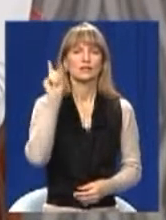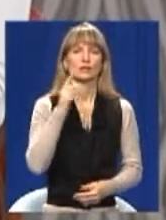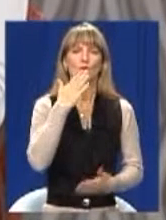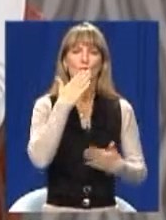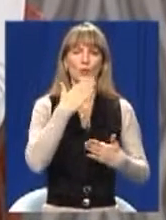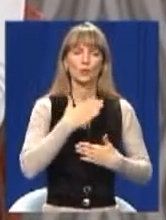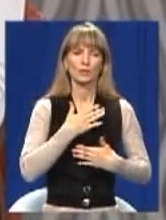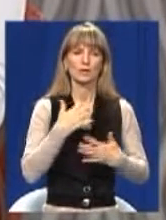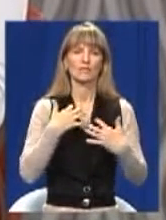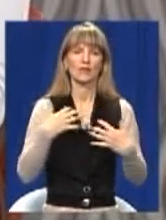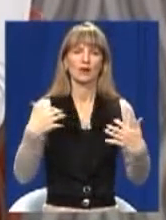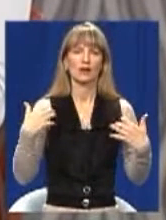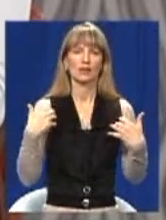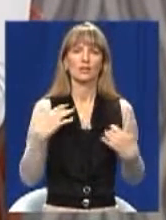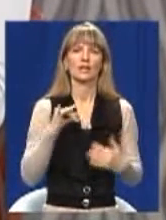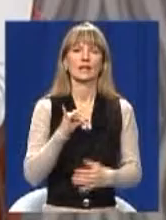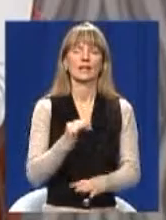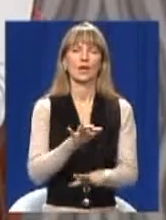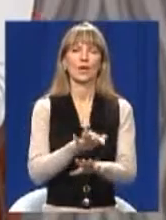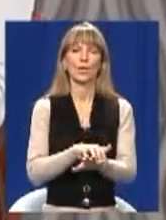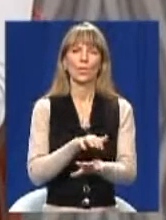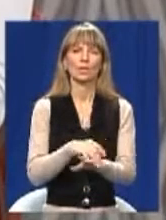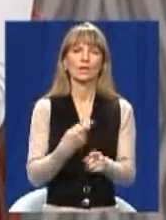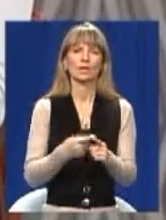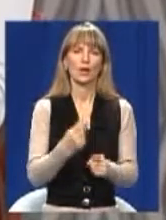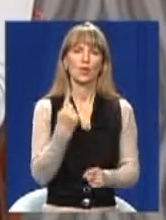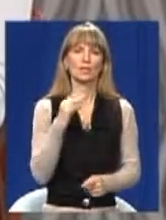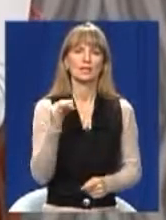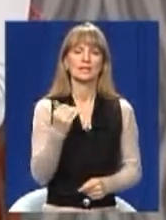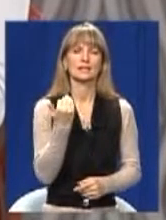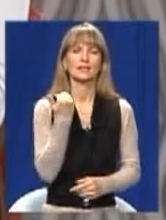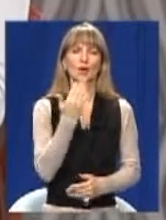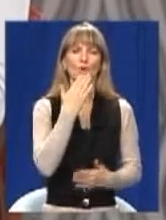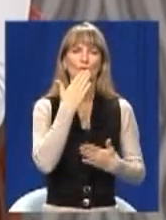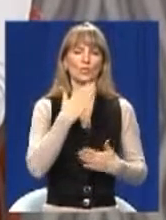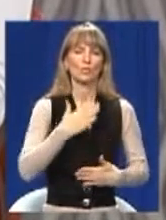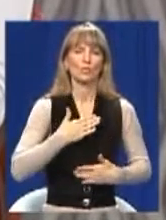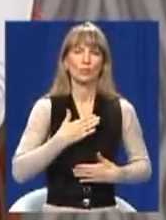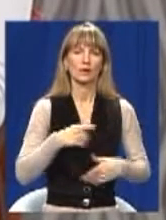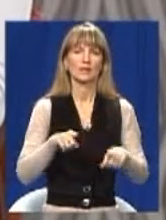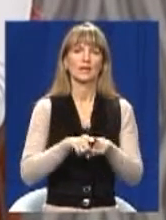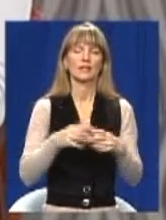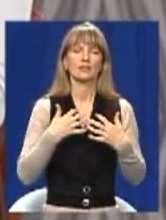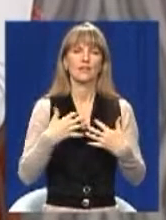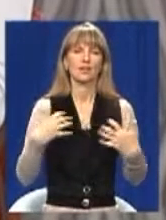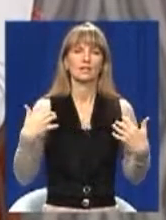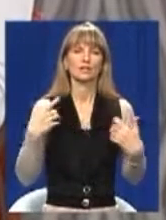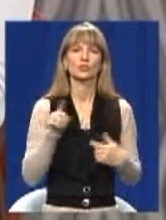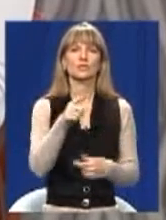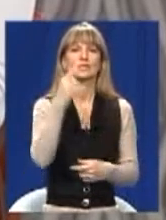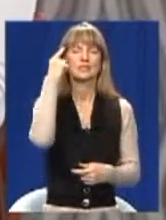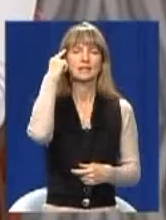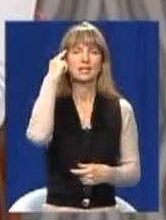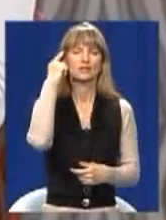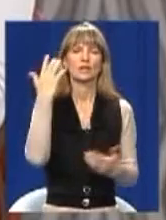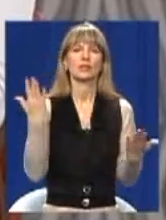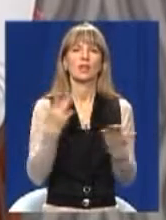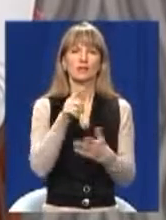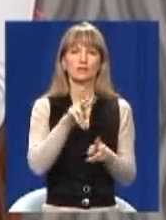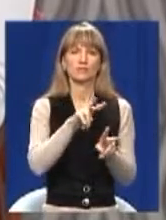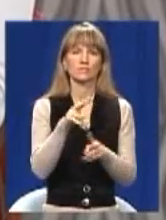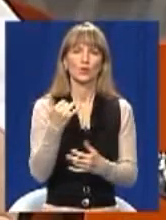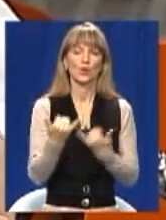нас тваринок, до речі. І котики – це одна з твоїх улюблених таких тваринок. А що ти знаєш взагалі? Як ти